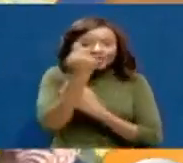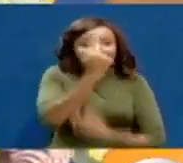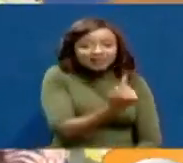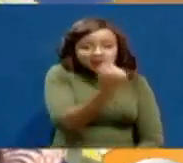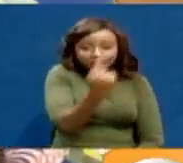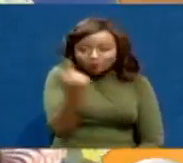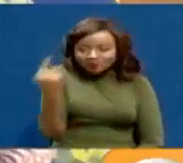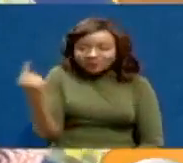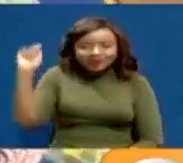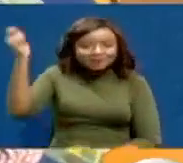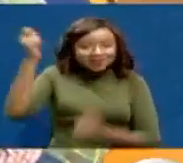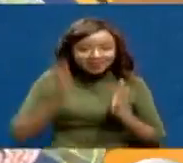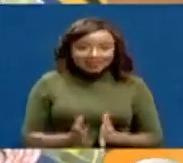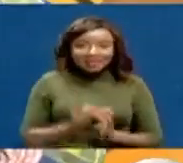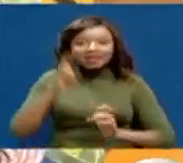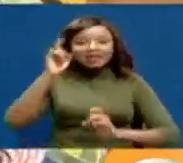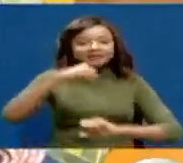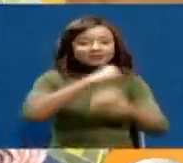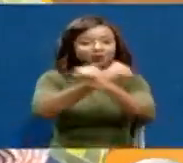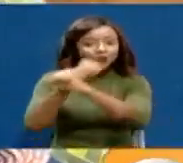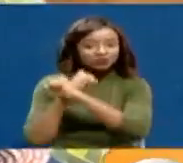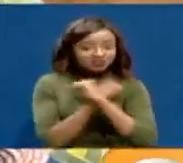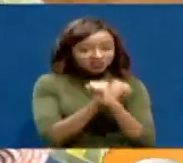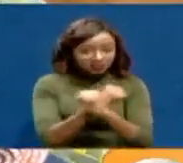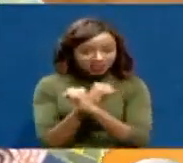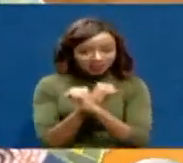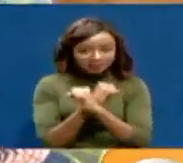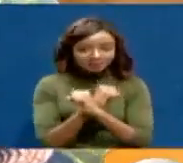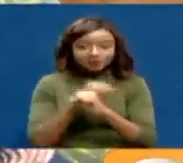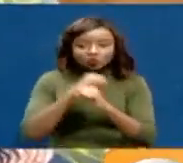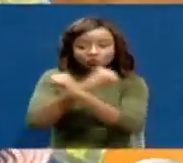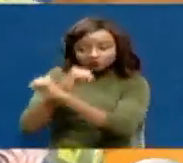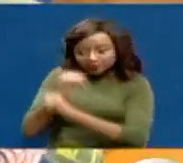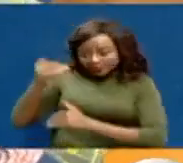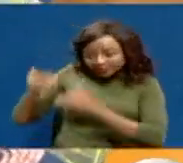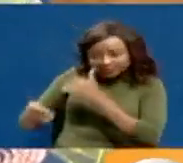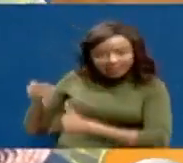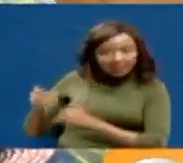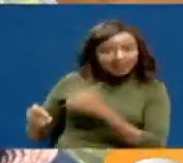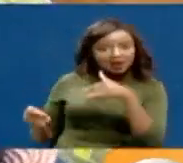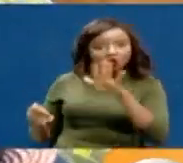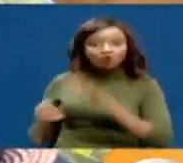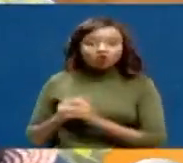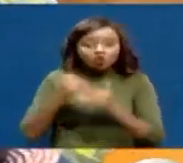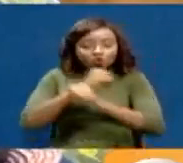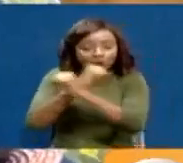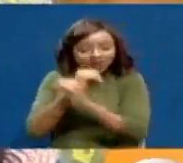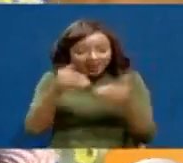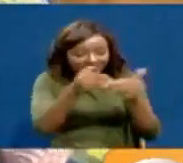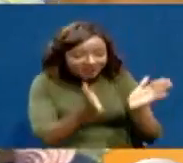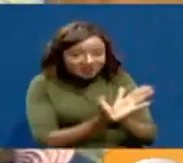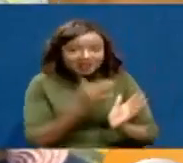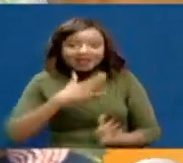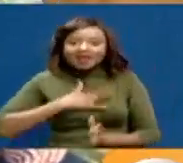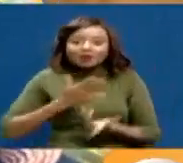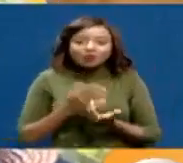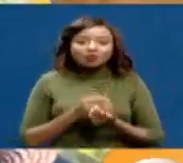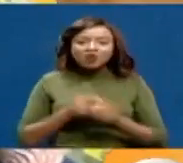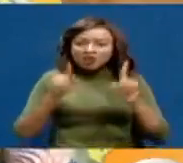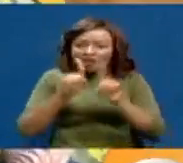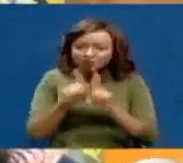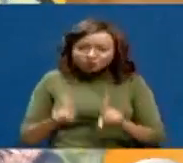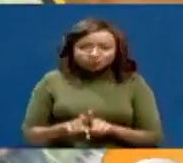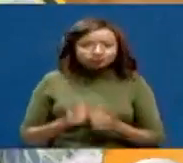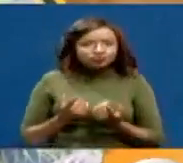Mkenya kujikinga, kukinga wenzake, kukinga familia yake, na